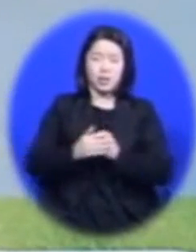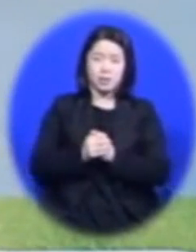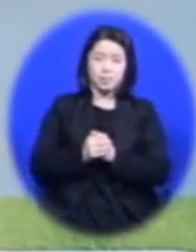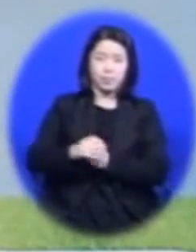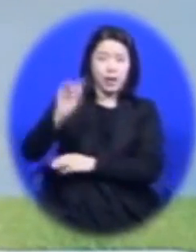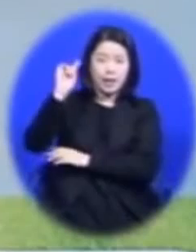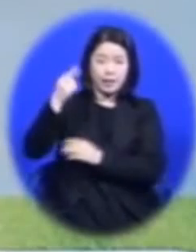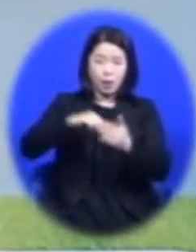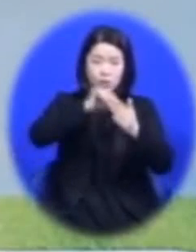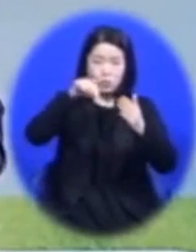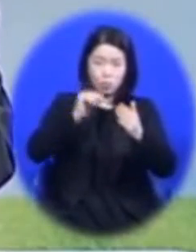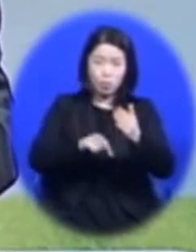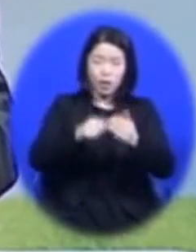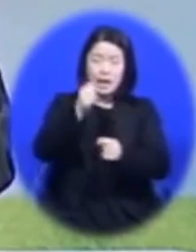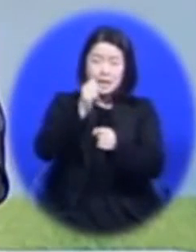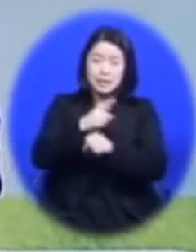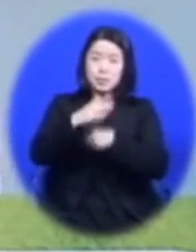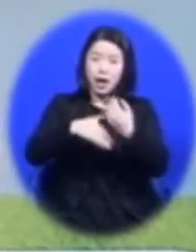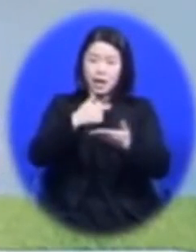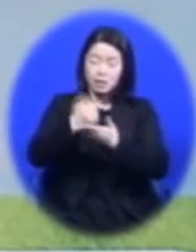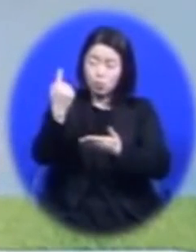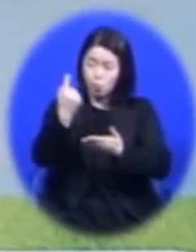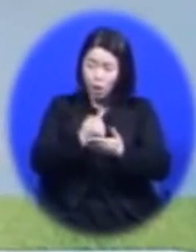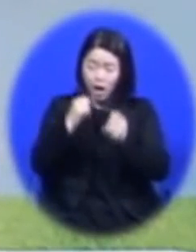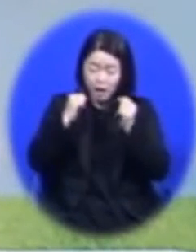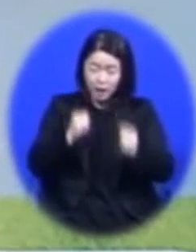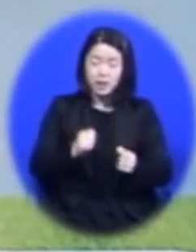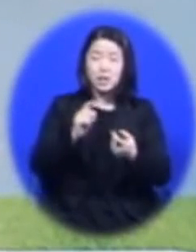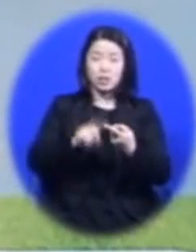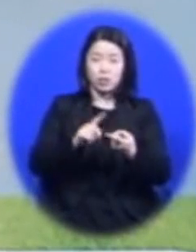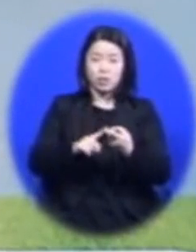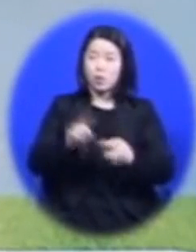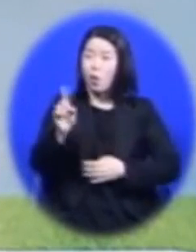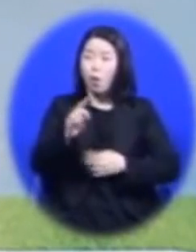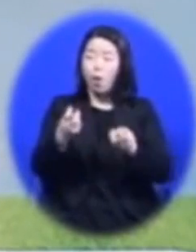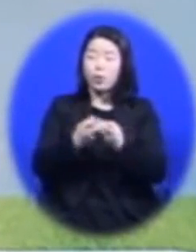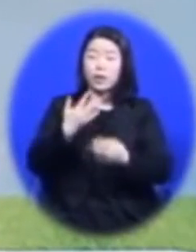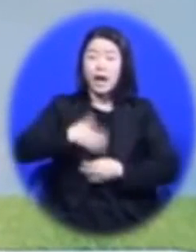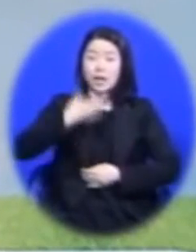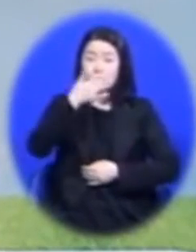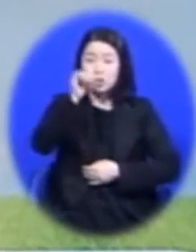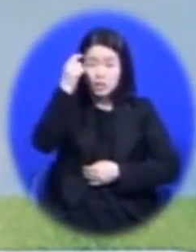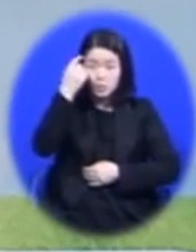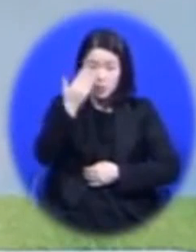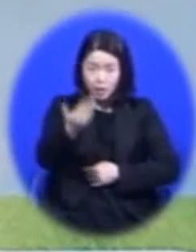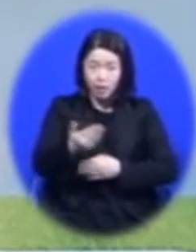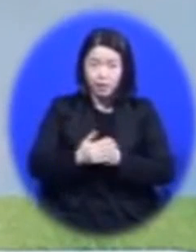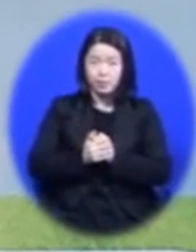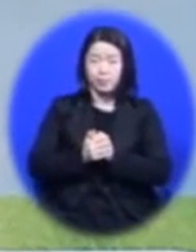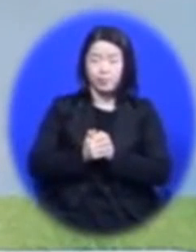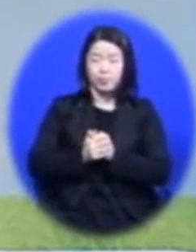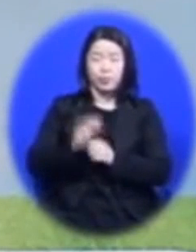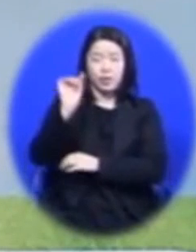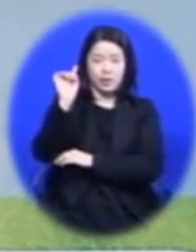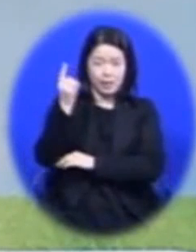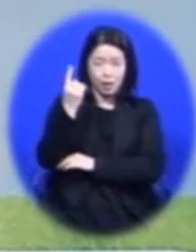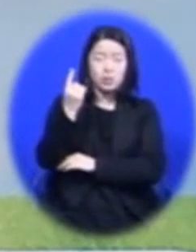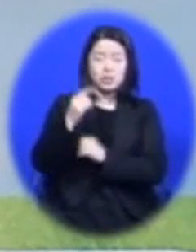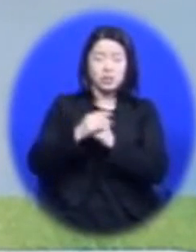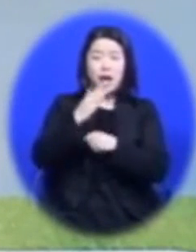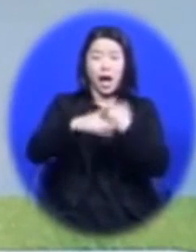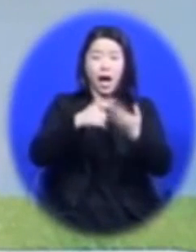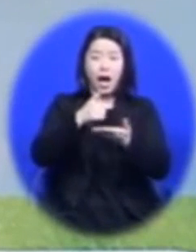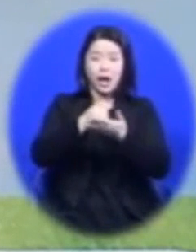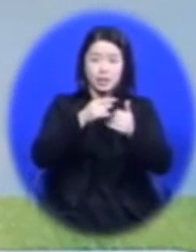다윗 속에 이미 하나님이 와 계시다는 것을 어떻게 알 수 있느냐? 다윗이